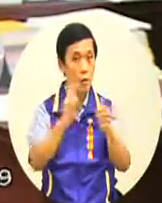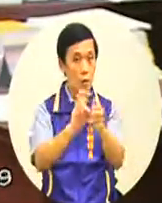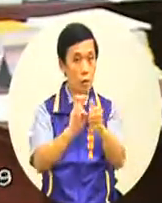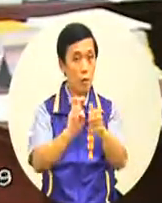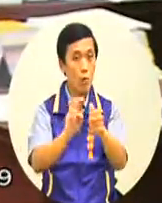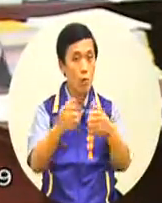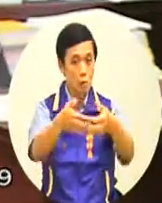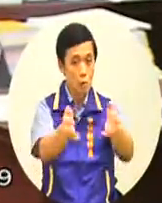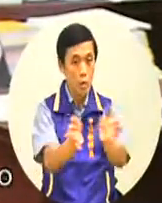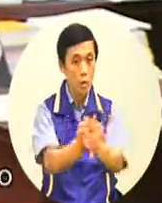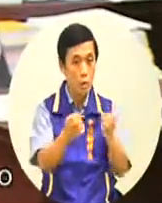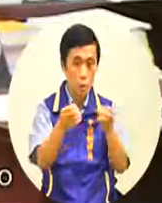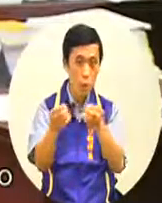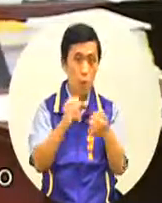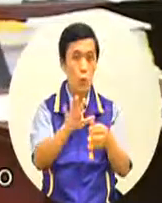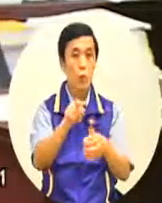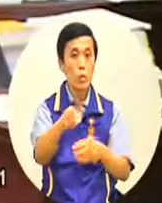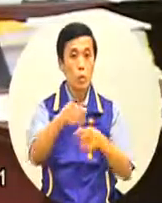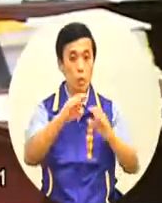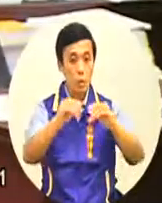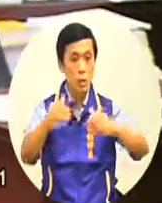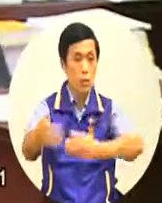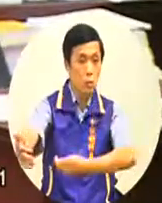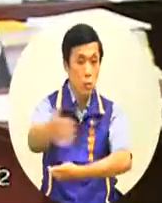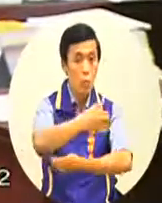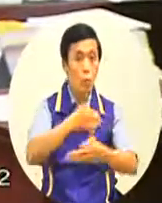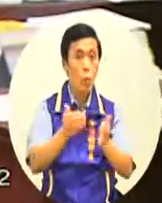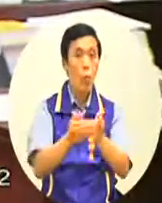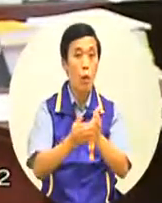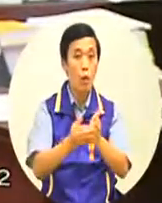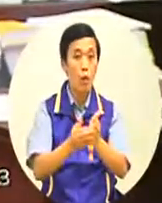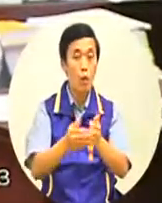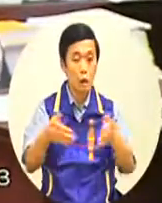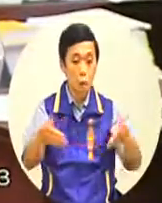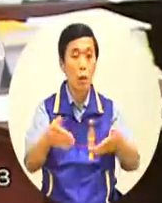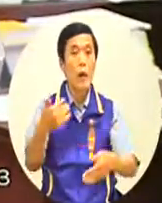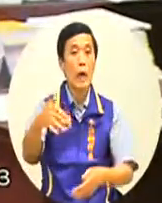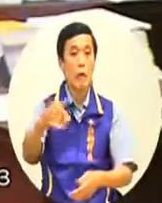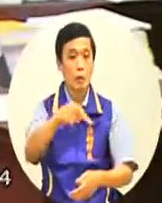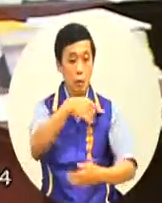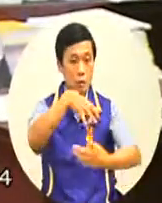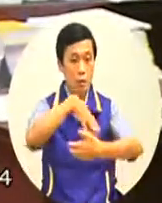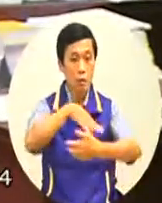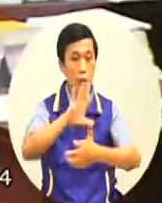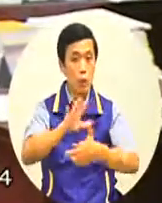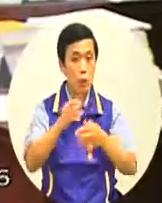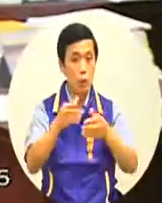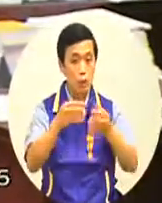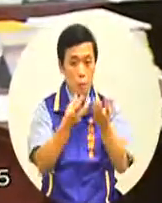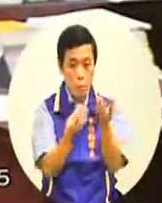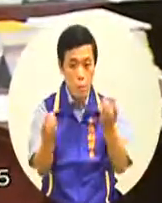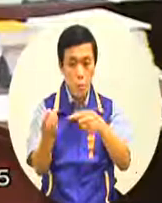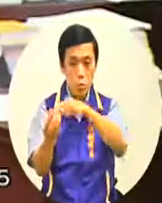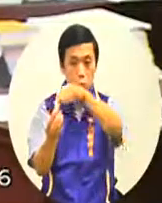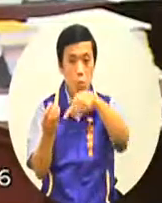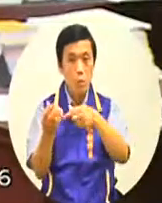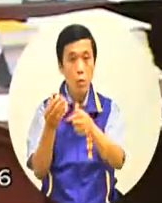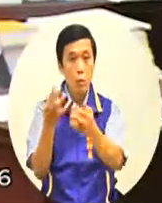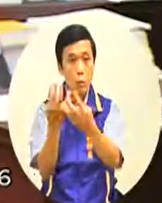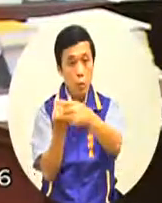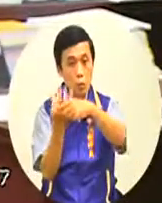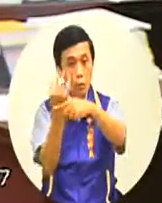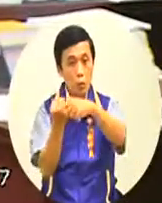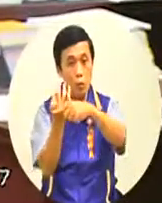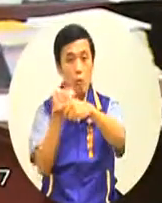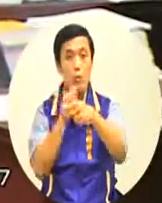题，这些已经征收还没有开辟的土地里面到底有哪些是可以拿来做社会福利措施设施所使用的，